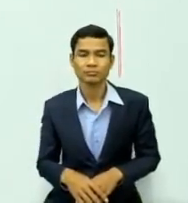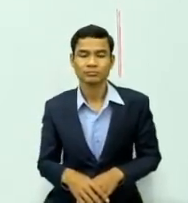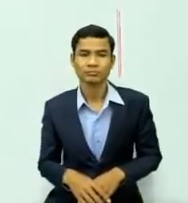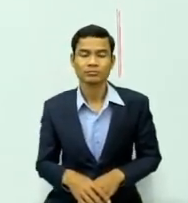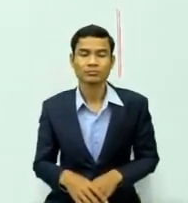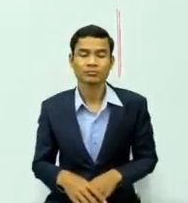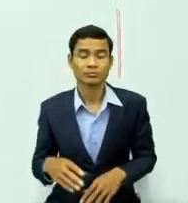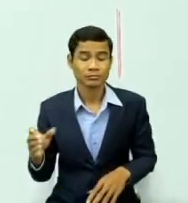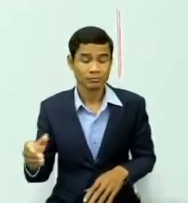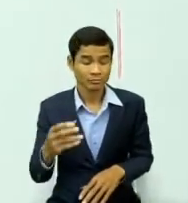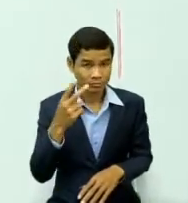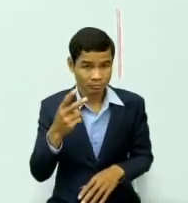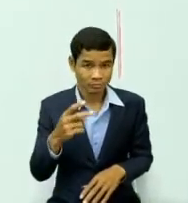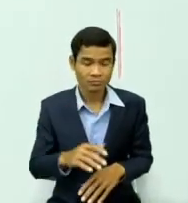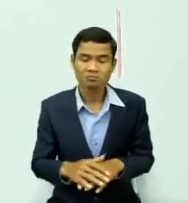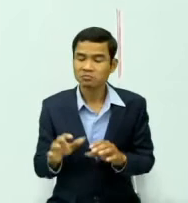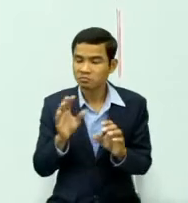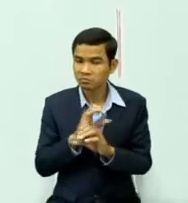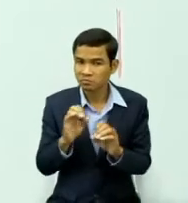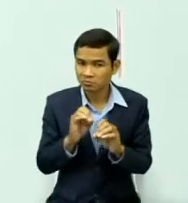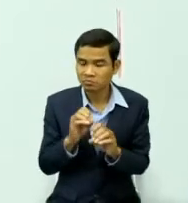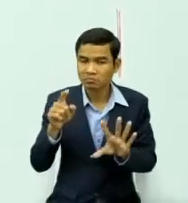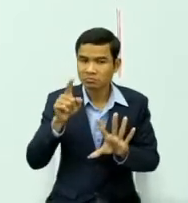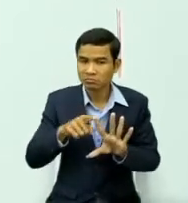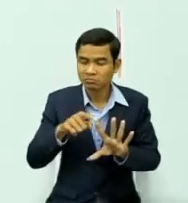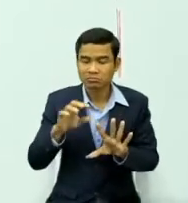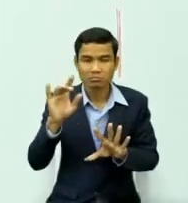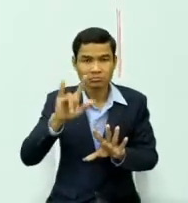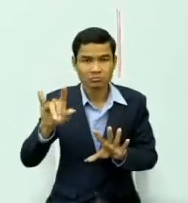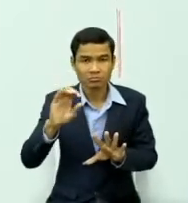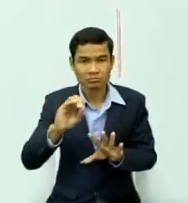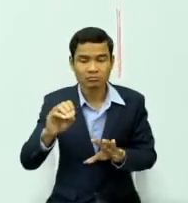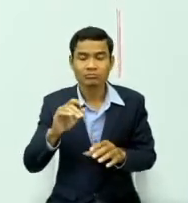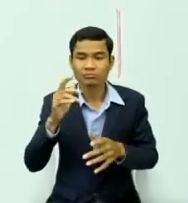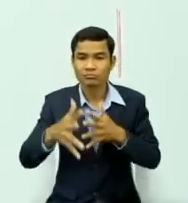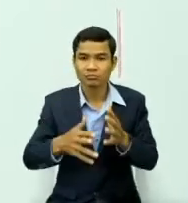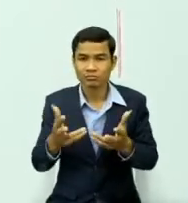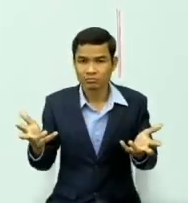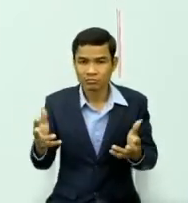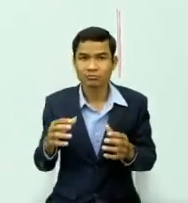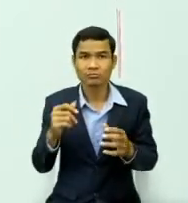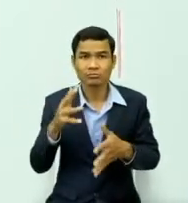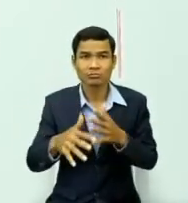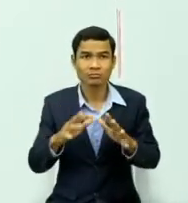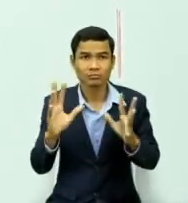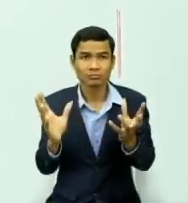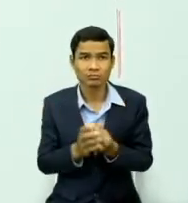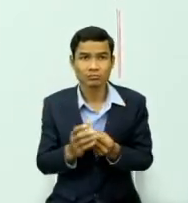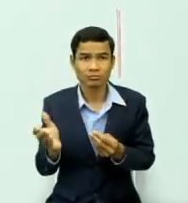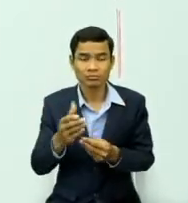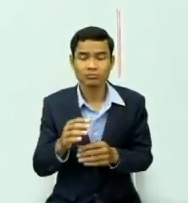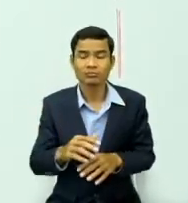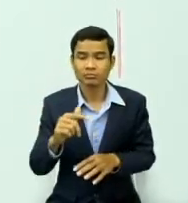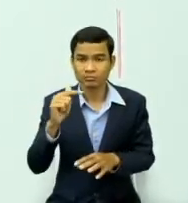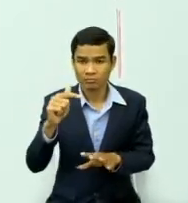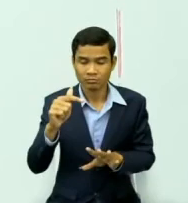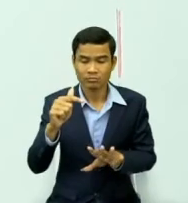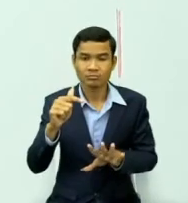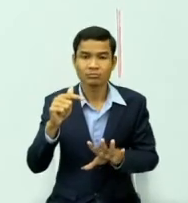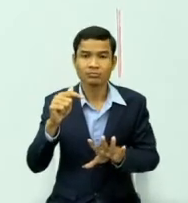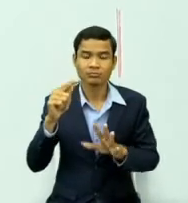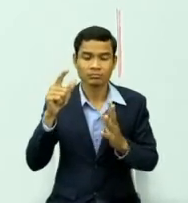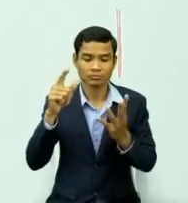chà con mơ mớ chà ọt miên tê ta chắc ăn chẳng mớ chà chắc ăn tỉnh ọt khả ní nhờ